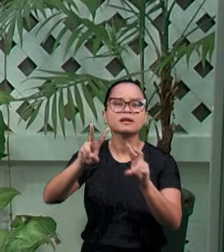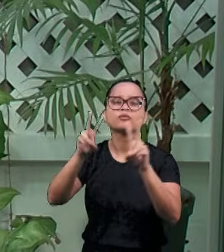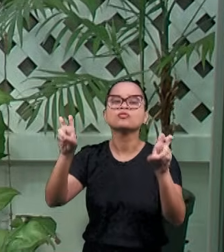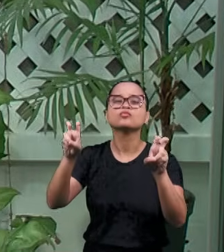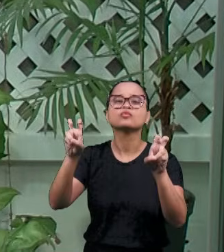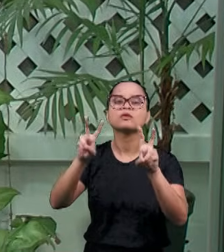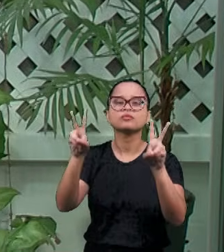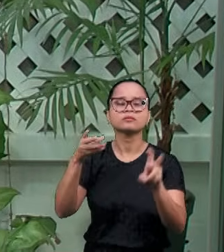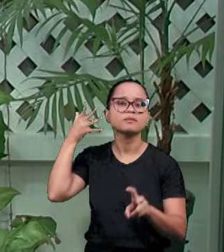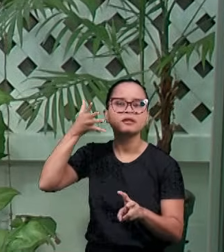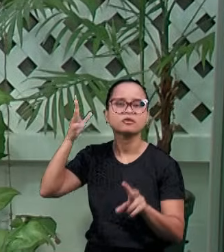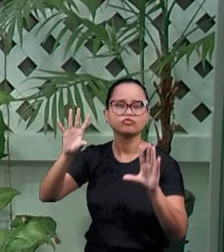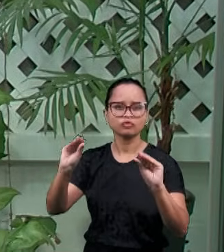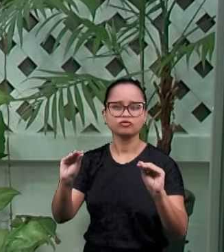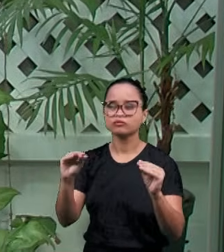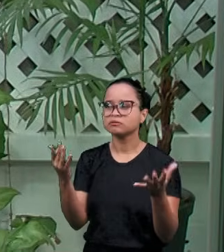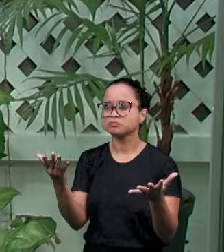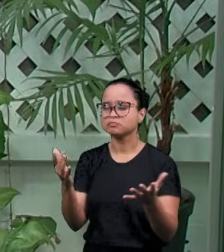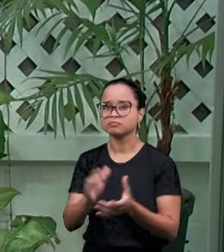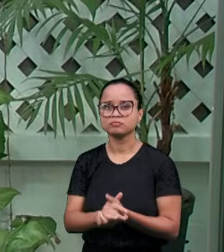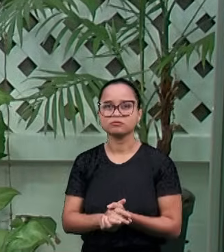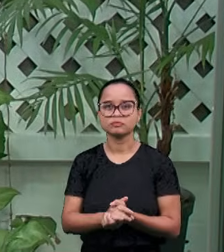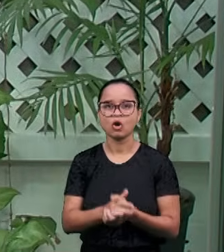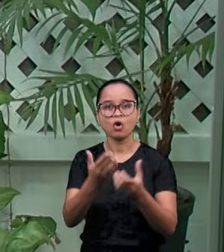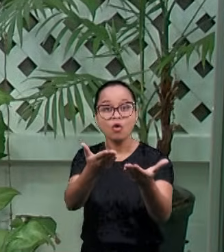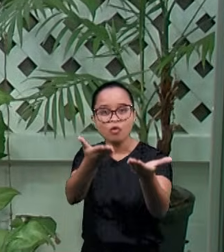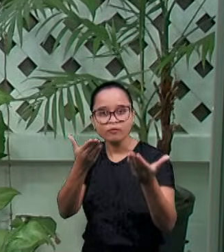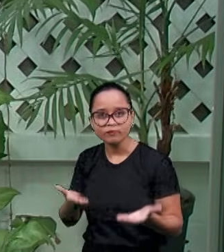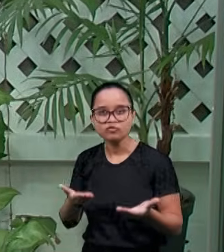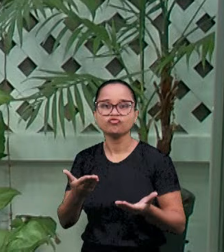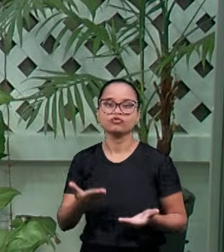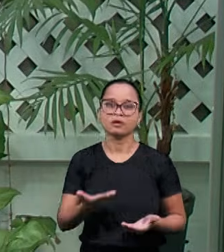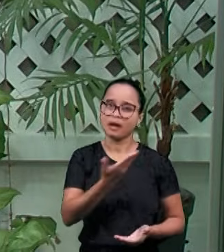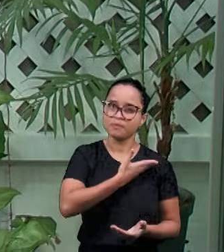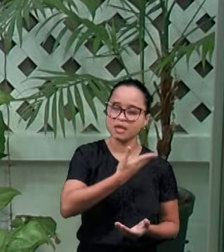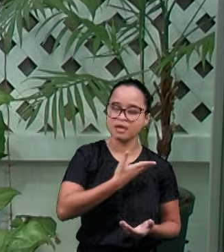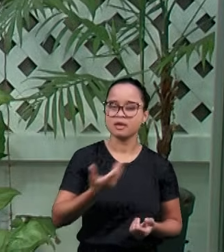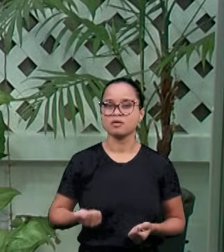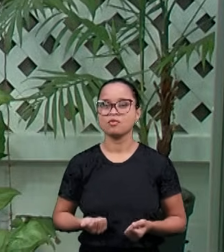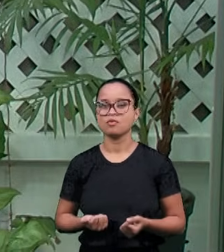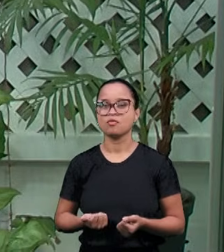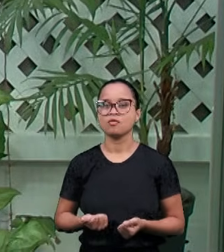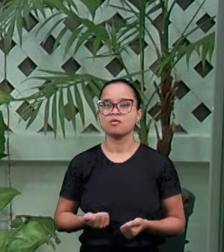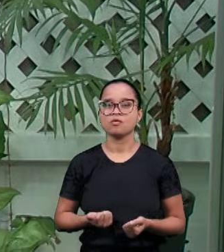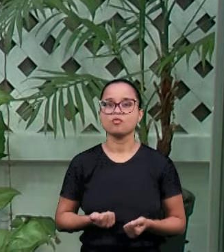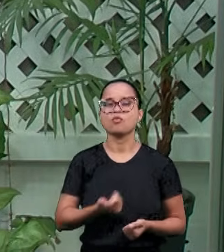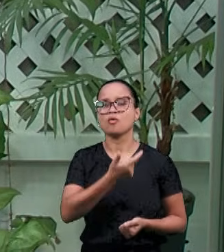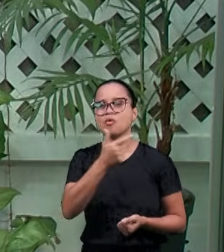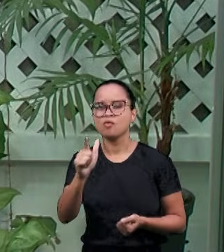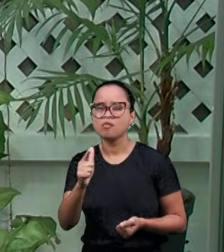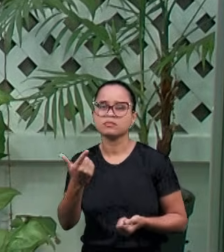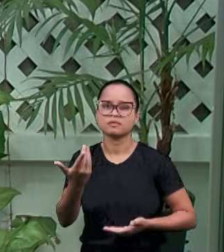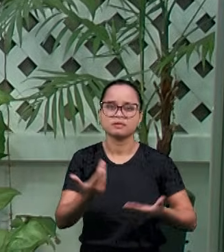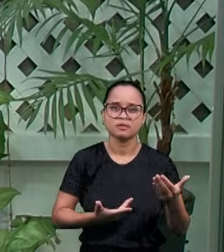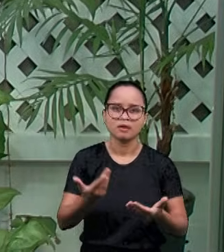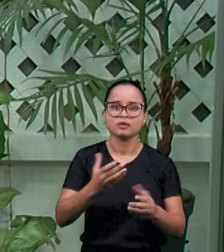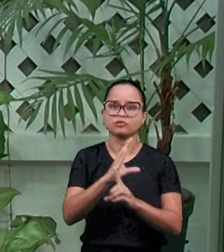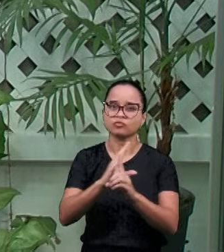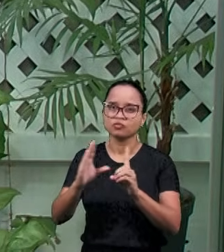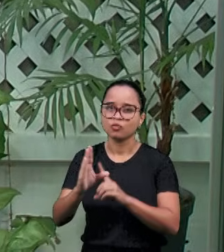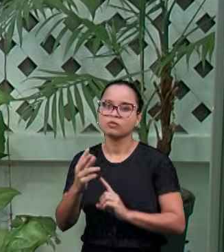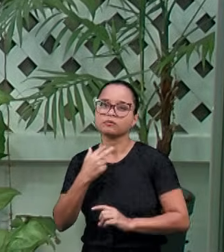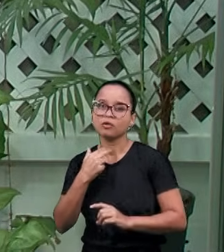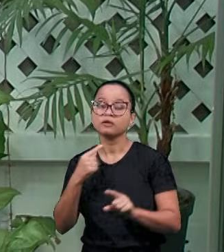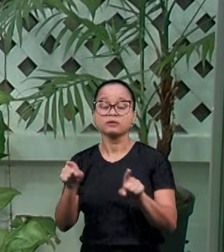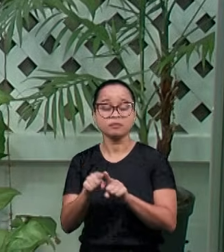vous rappelez le titre du message? Invitez vos amis, vos frères, les frères, ceux qui ne peuvent pas être dans le